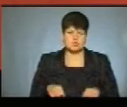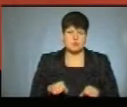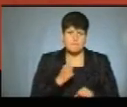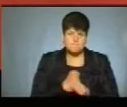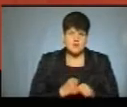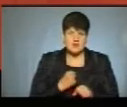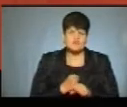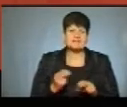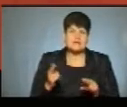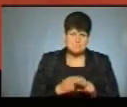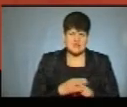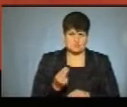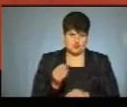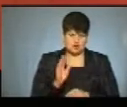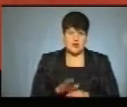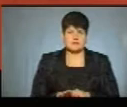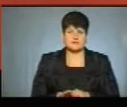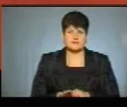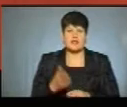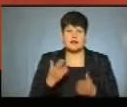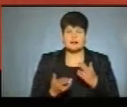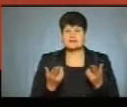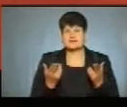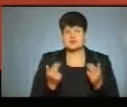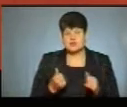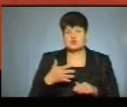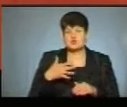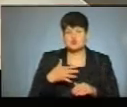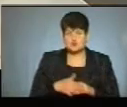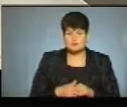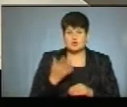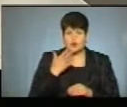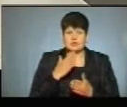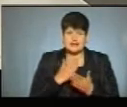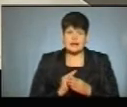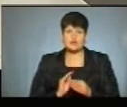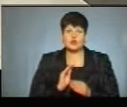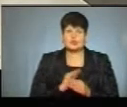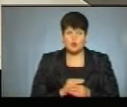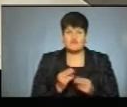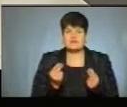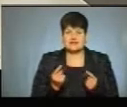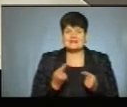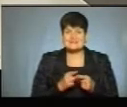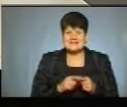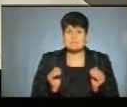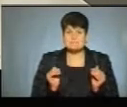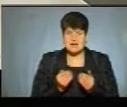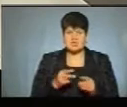працювати і без грошей. Але, звичайно, зрозуміло, що коли є додаткове фінансування, це менше навантаження